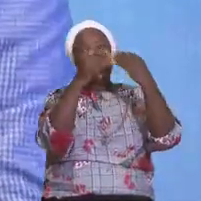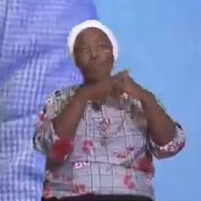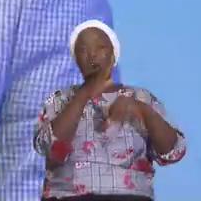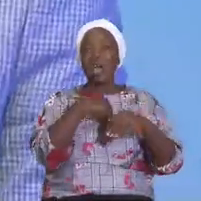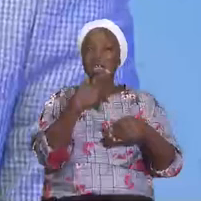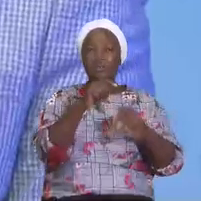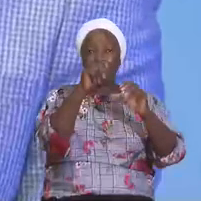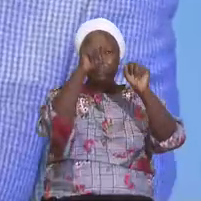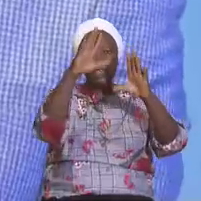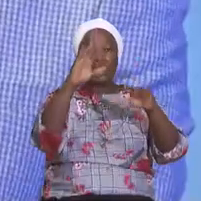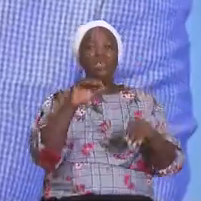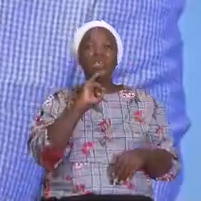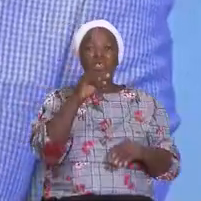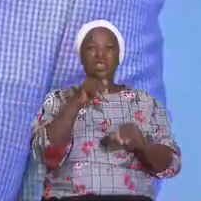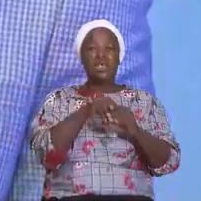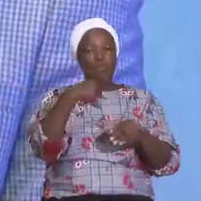la terre.